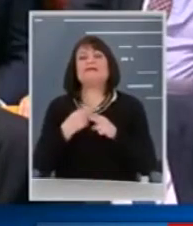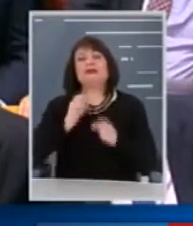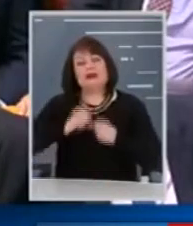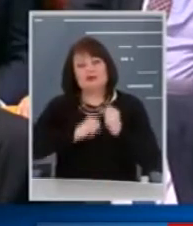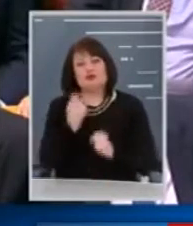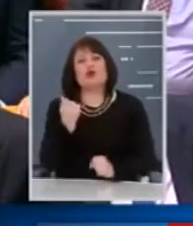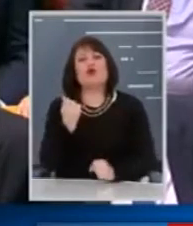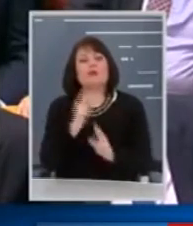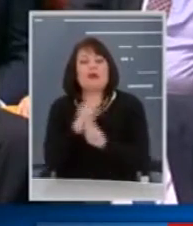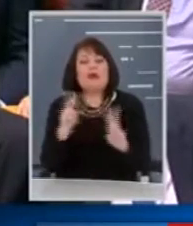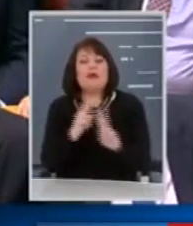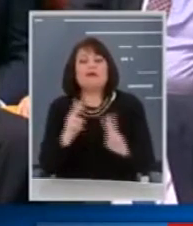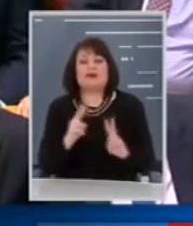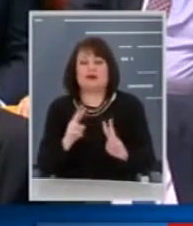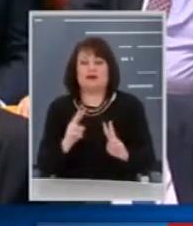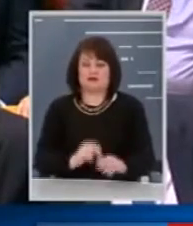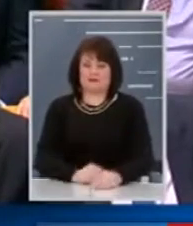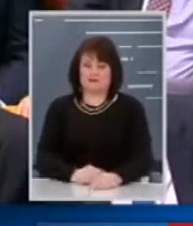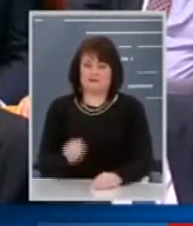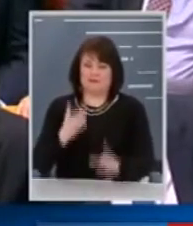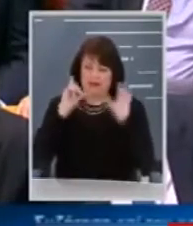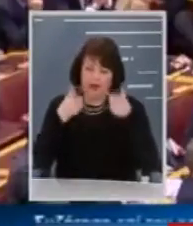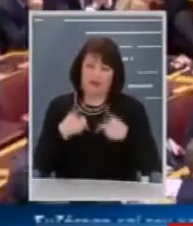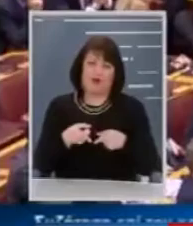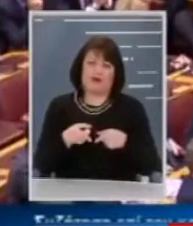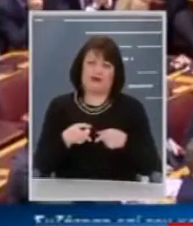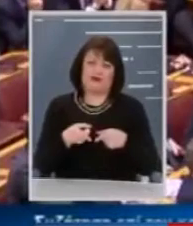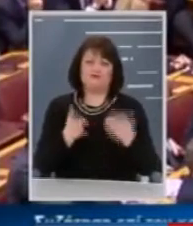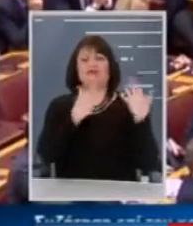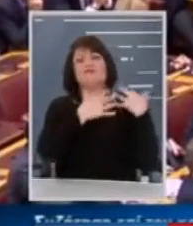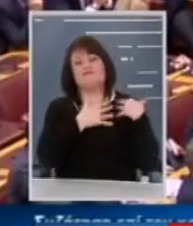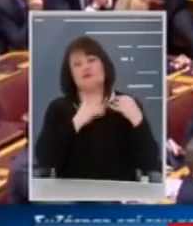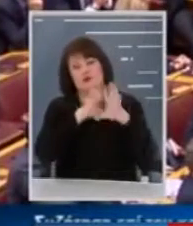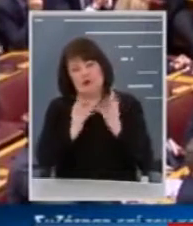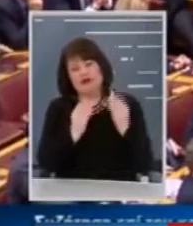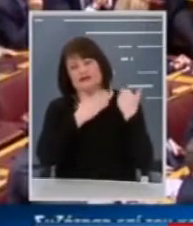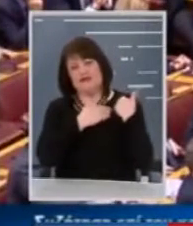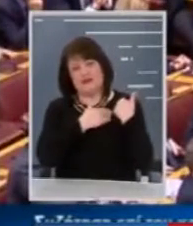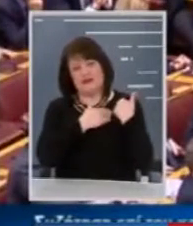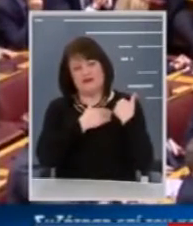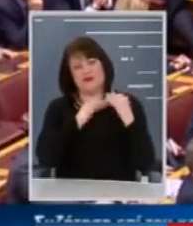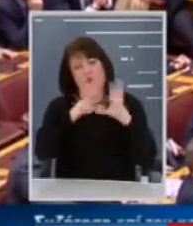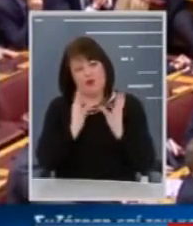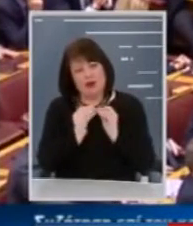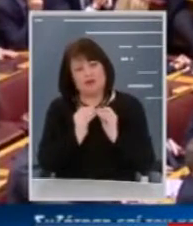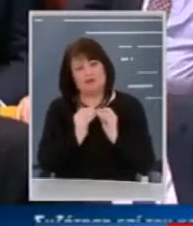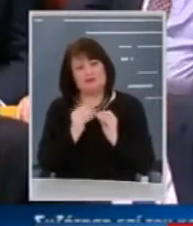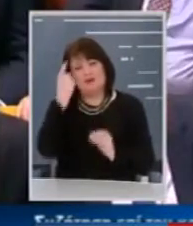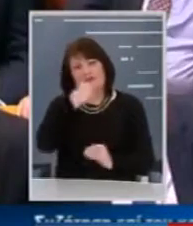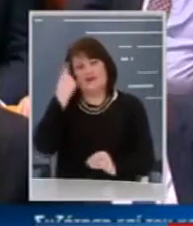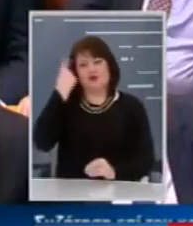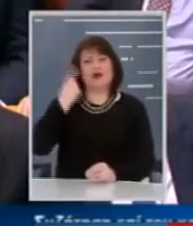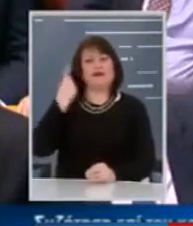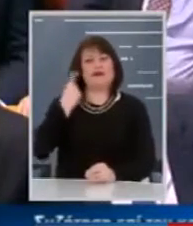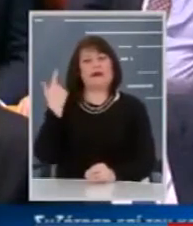προσπάθεια οικονομικής εξυγίανσης της Νέας Δημοκρατίας. Αναλαμβάνουμε πλήρως τις ευθύνες μας, έχουμε κάνει την αυτοκριτική